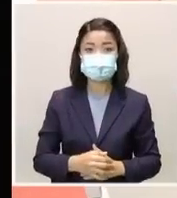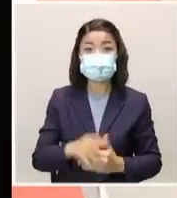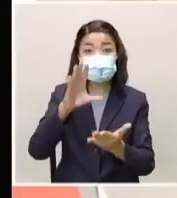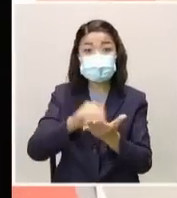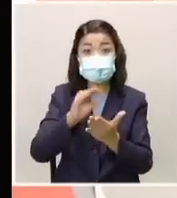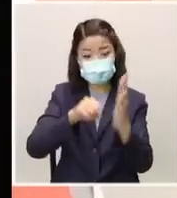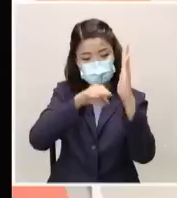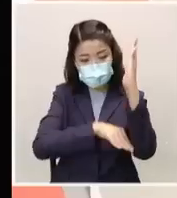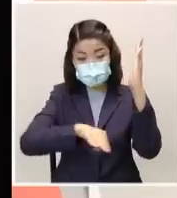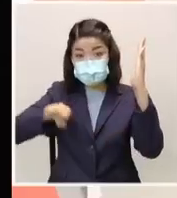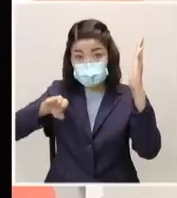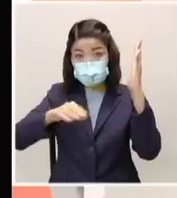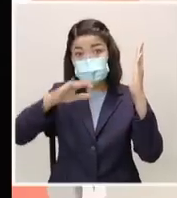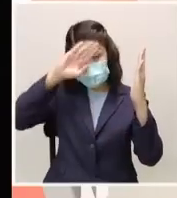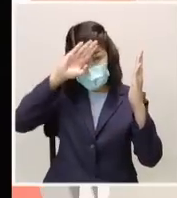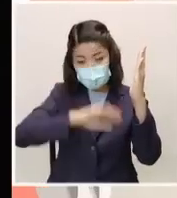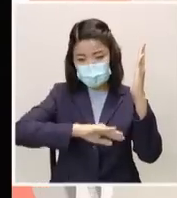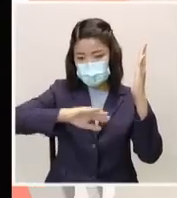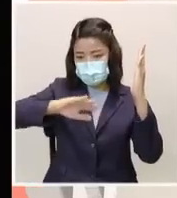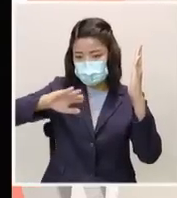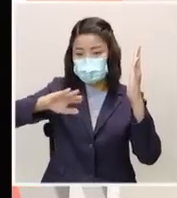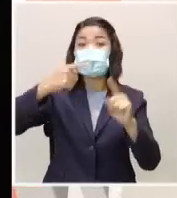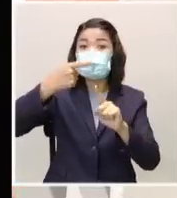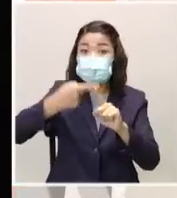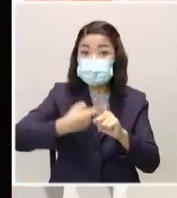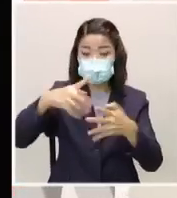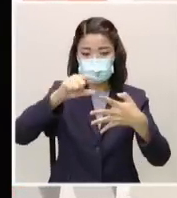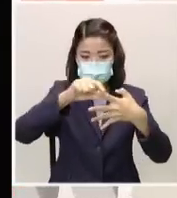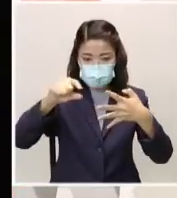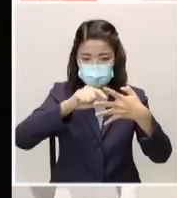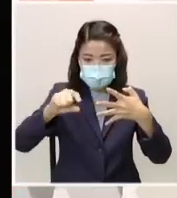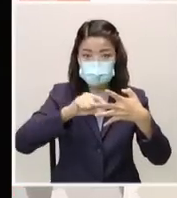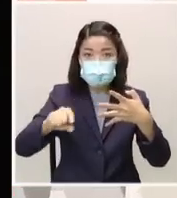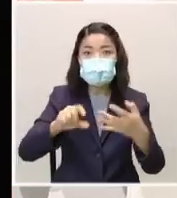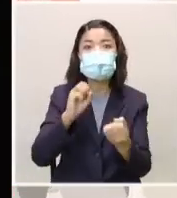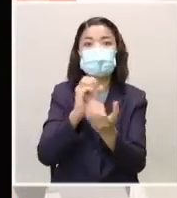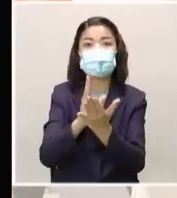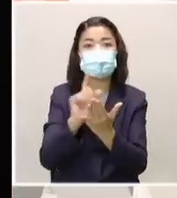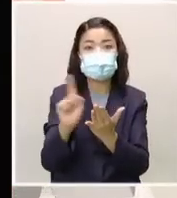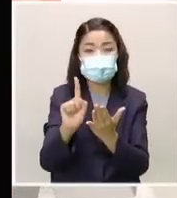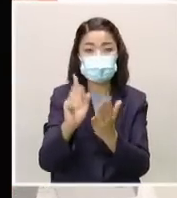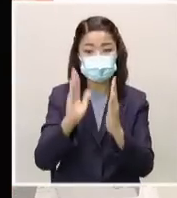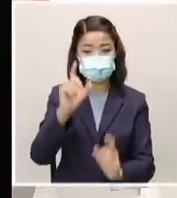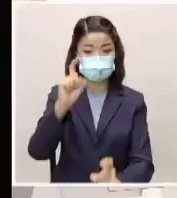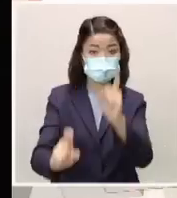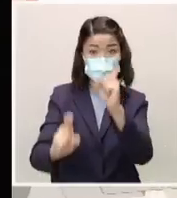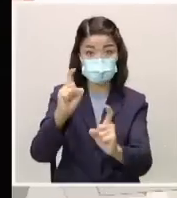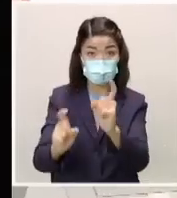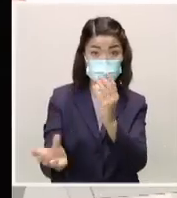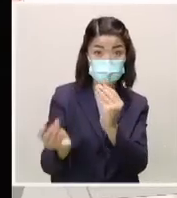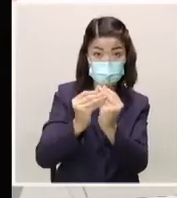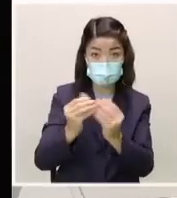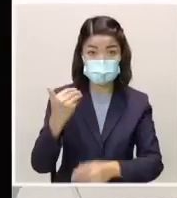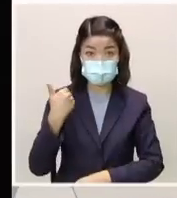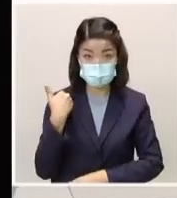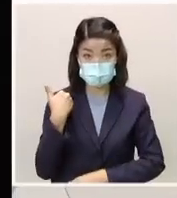วนของผู้ติดเชื้อที่เพิ่มขึ้นอย่างต่อเนื่องตั้งแต่ต้นเดือนที่ผ่านมาค่ะก็ส่งผลทำให้มีจำนวนของผู้เสียชีวิตเพิ่มขึ้นด้วยเช่นเดีย